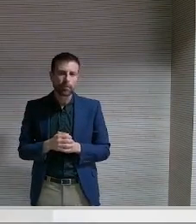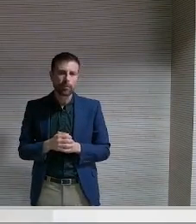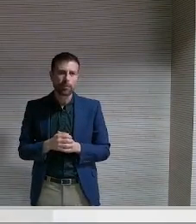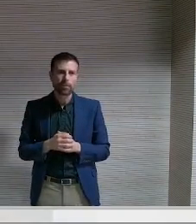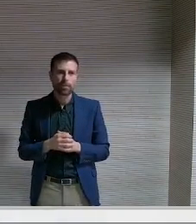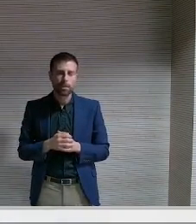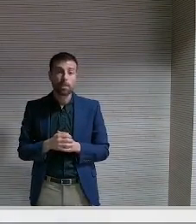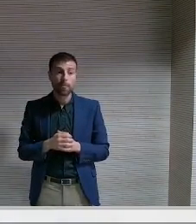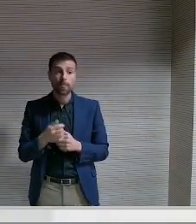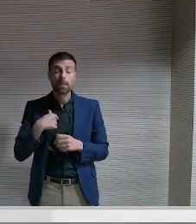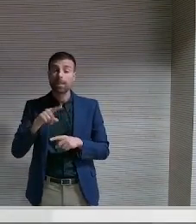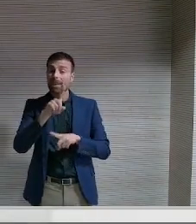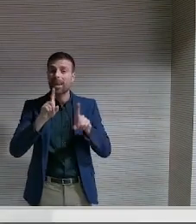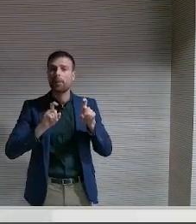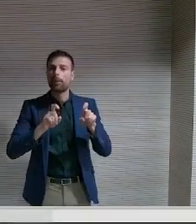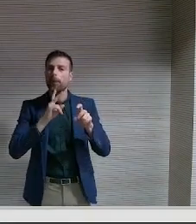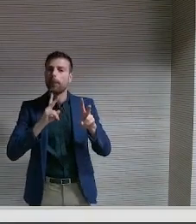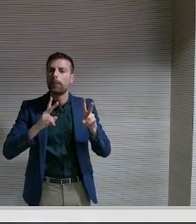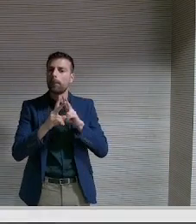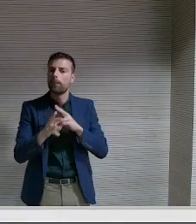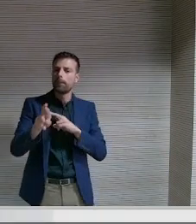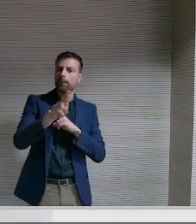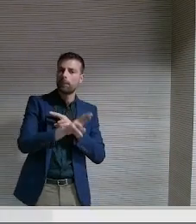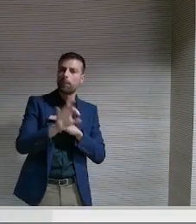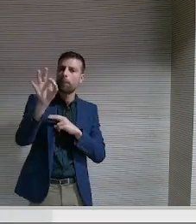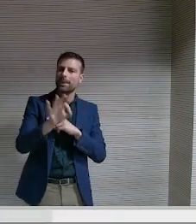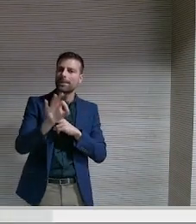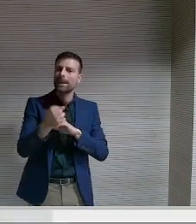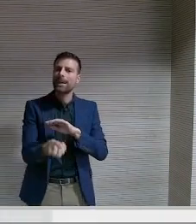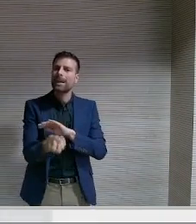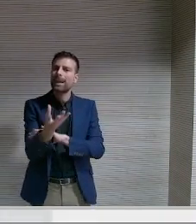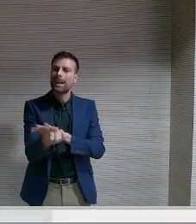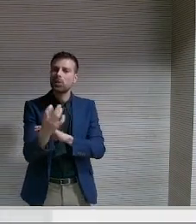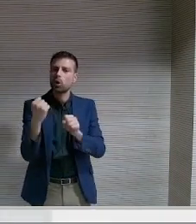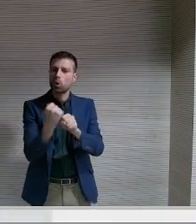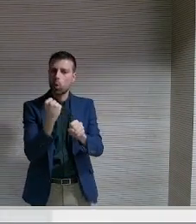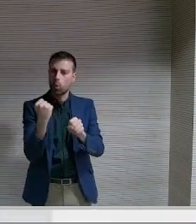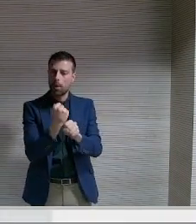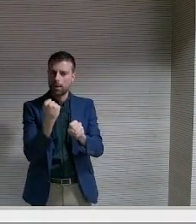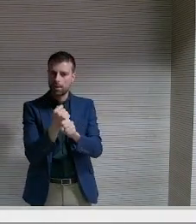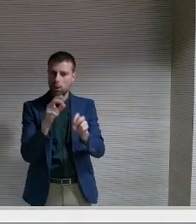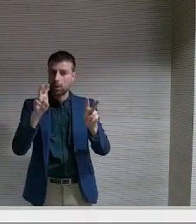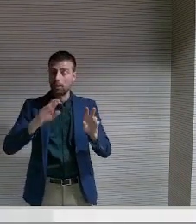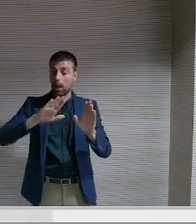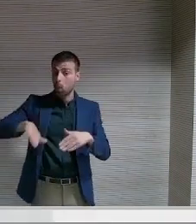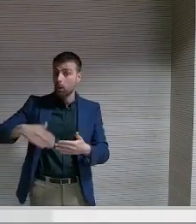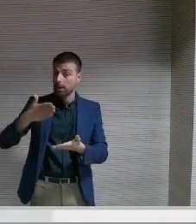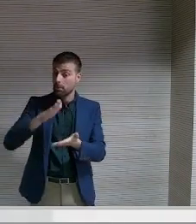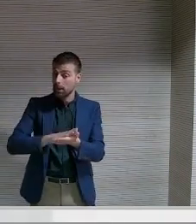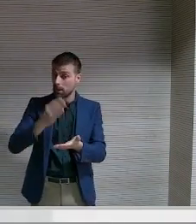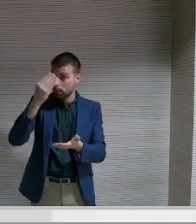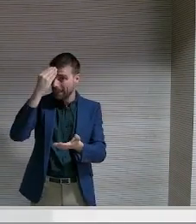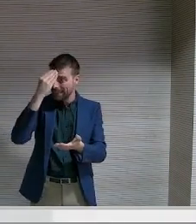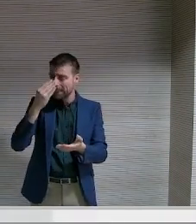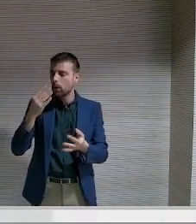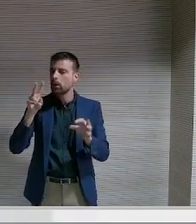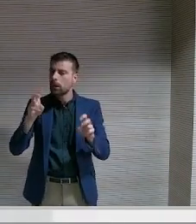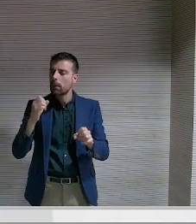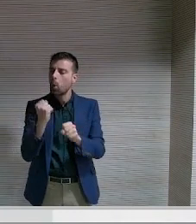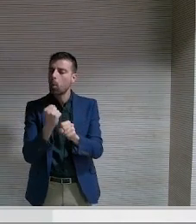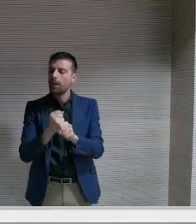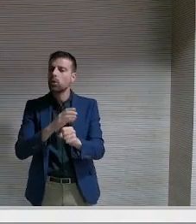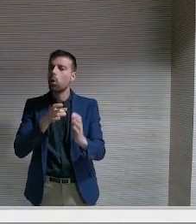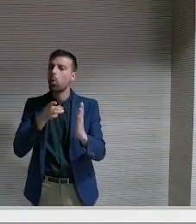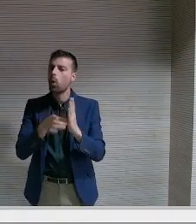Li preguntava quin percentatge de la creació d'ocupació que s'ha registrat l'últim mes consideren que és ocupació de qualitat i